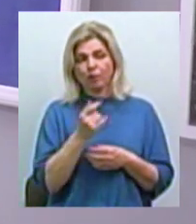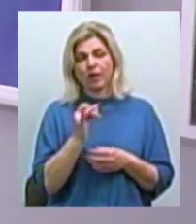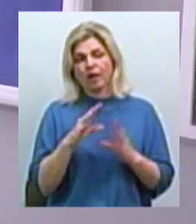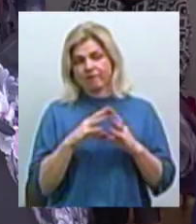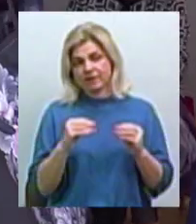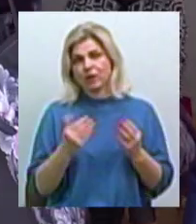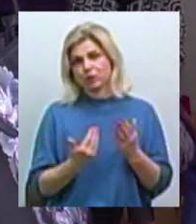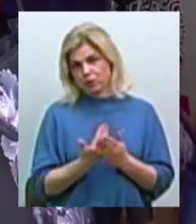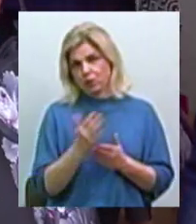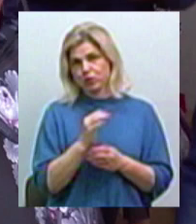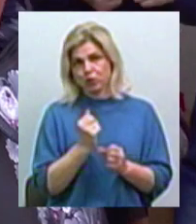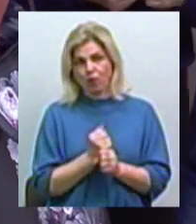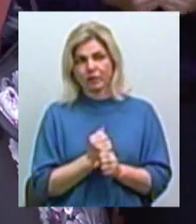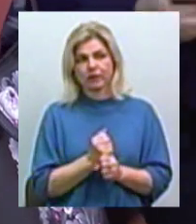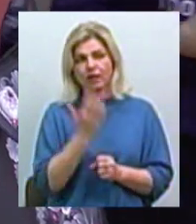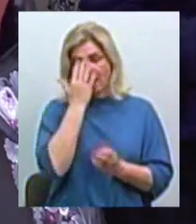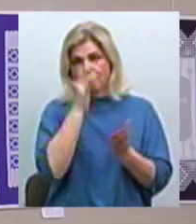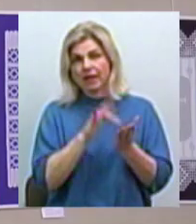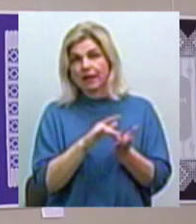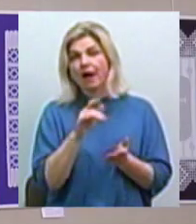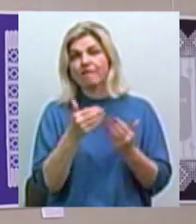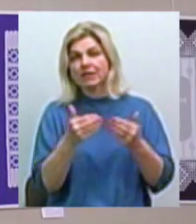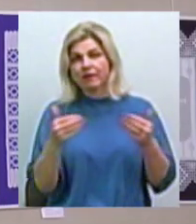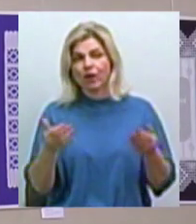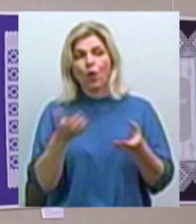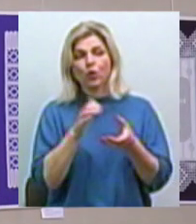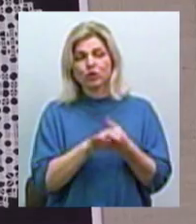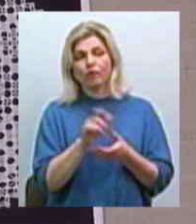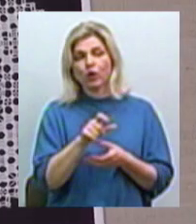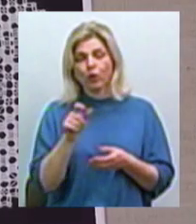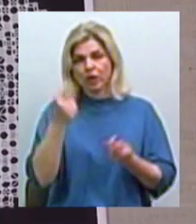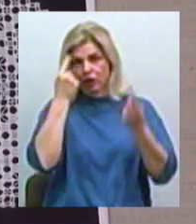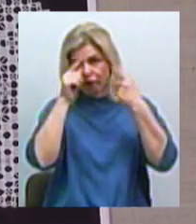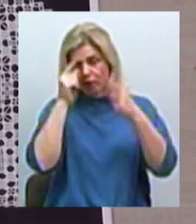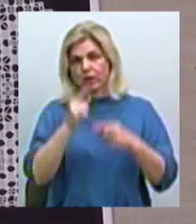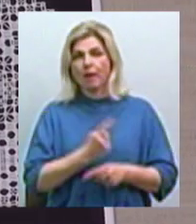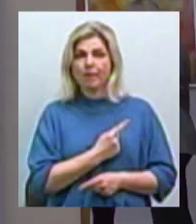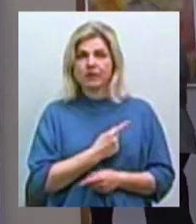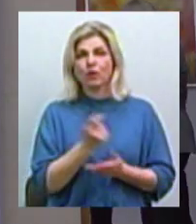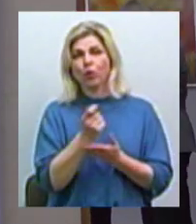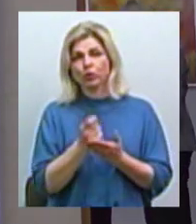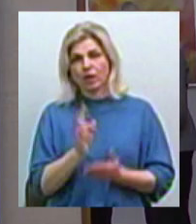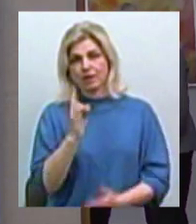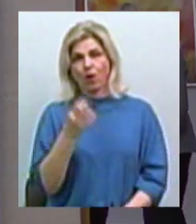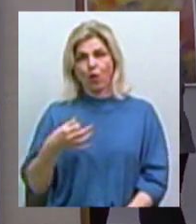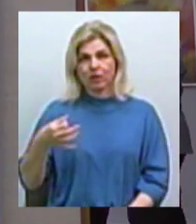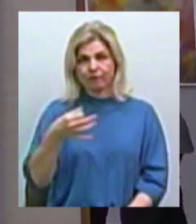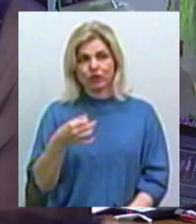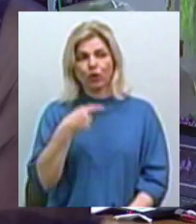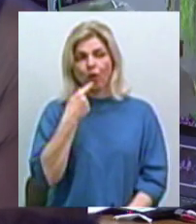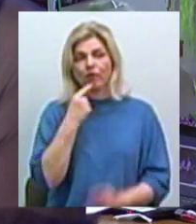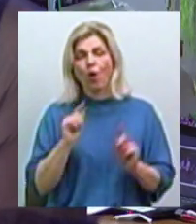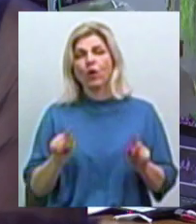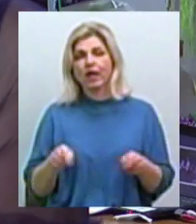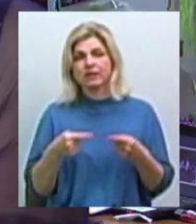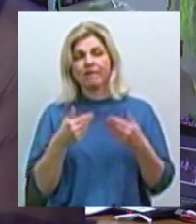знову. Мета виставки – познайомити глядачів з творчістю та ідеями майстрів та художників Миколаївщини, говорить